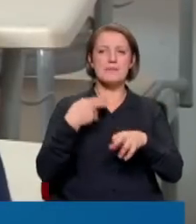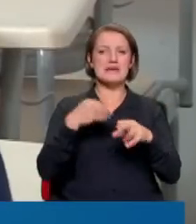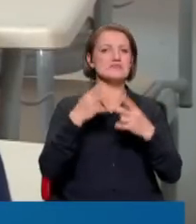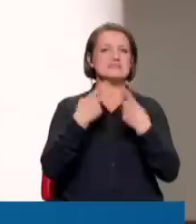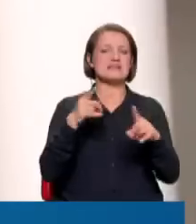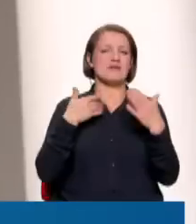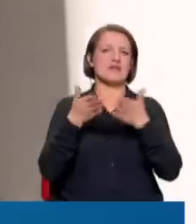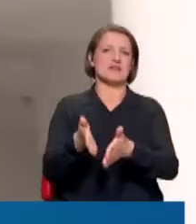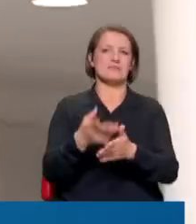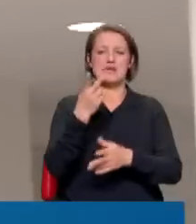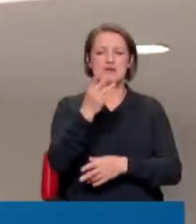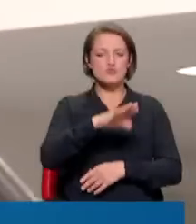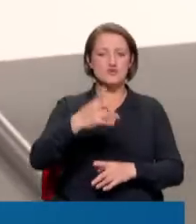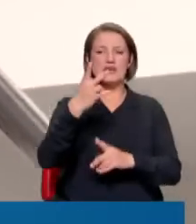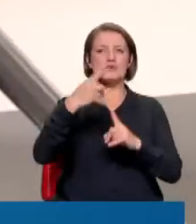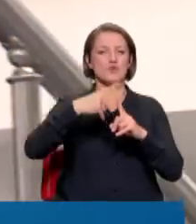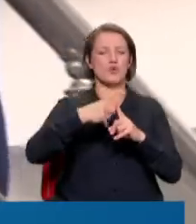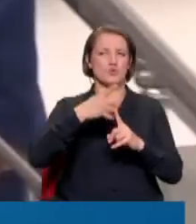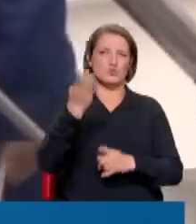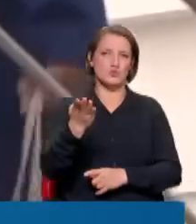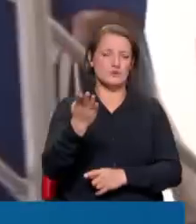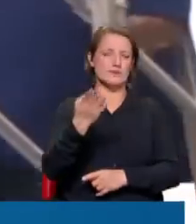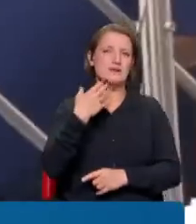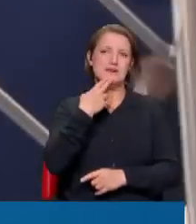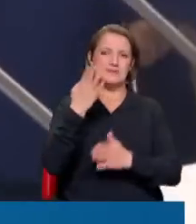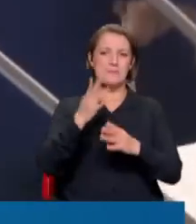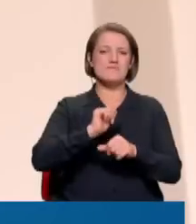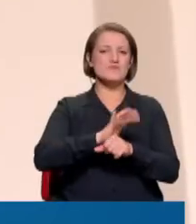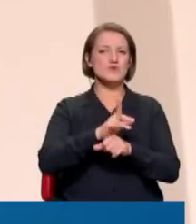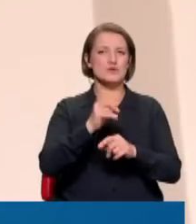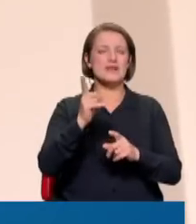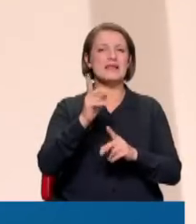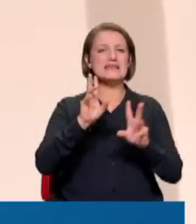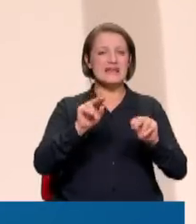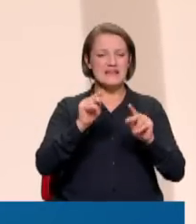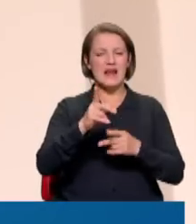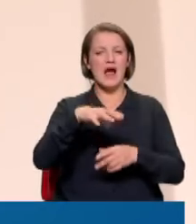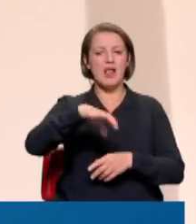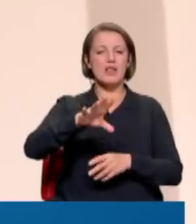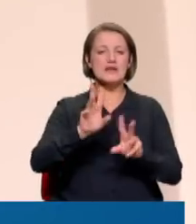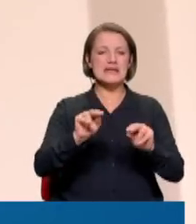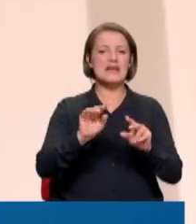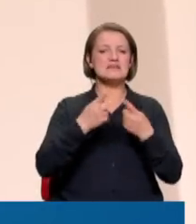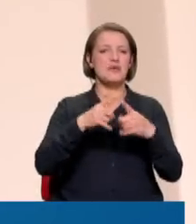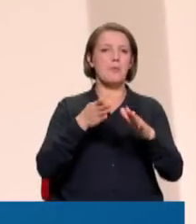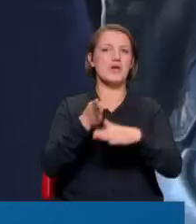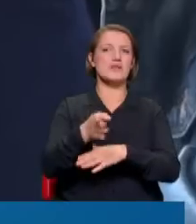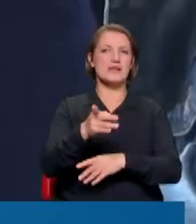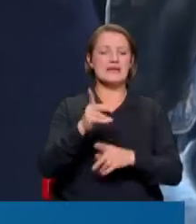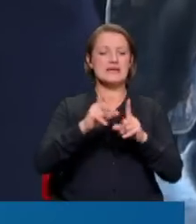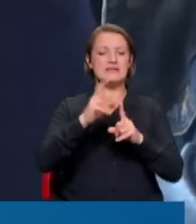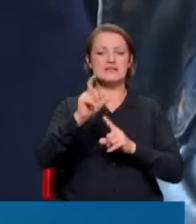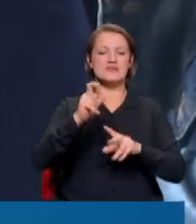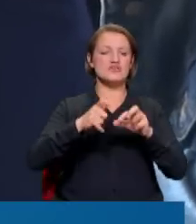sınava gird iki çocuk ve iki torun sahibi Mükerrem Çalık pandemide temel yeterlilik ve alan yeterlilik sınavlarına girdi dici